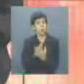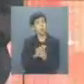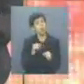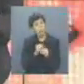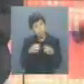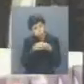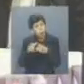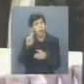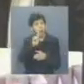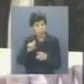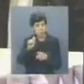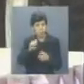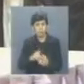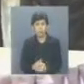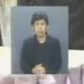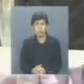ค่ะ